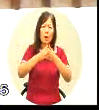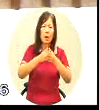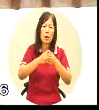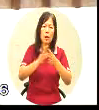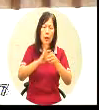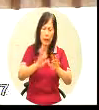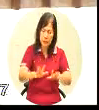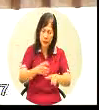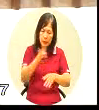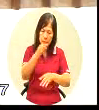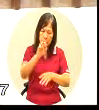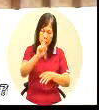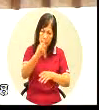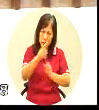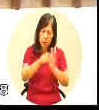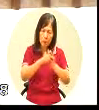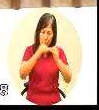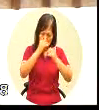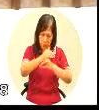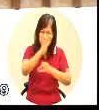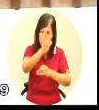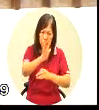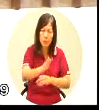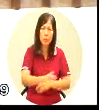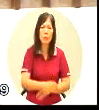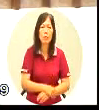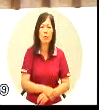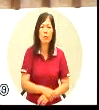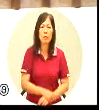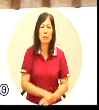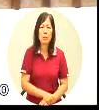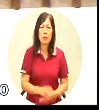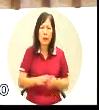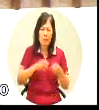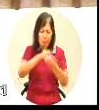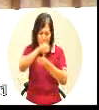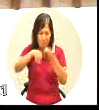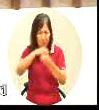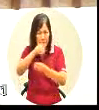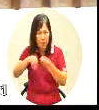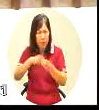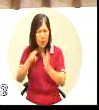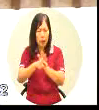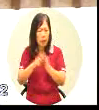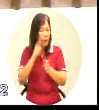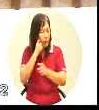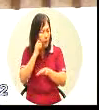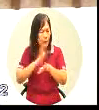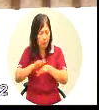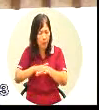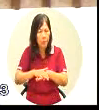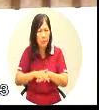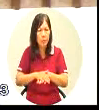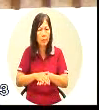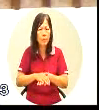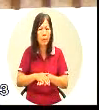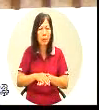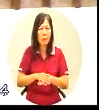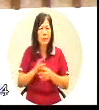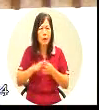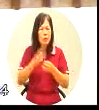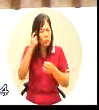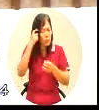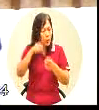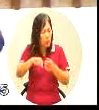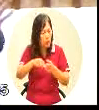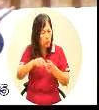我们现有财源相当有限的情况下调度上就蛮困难的。这个部分我不知道会不会